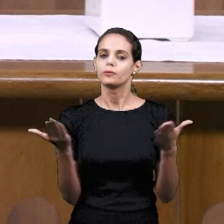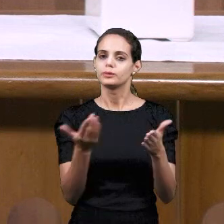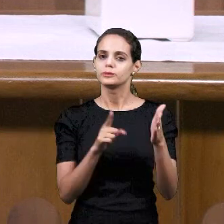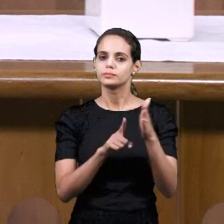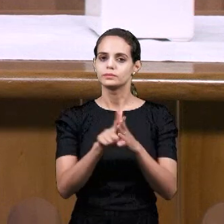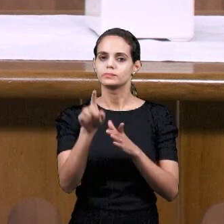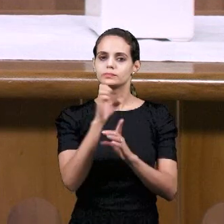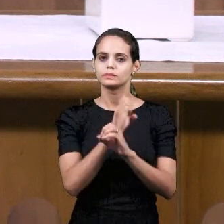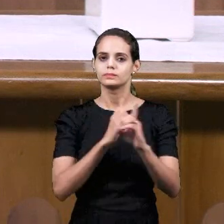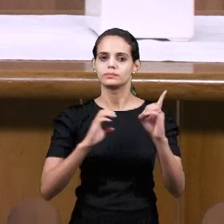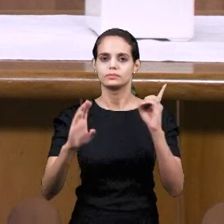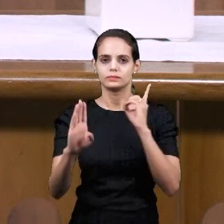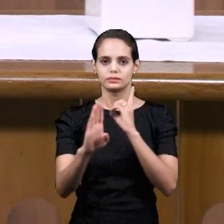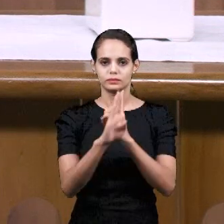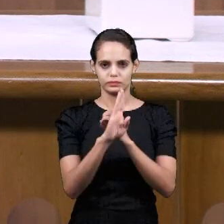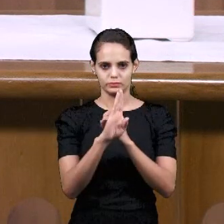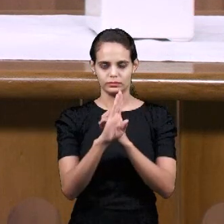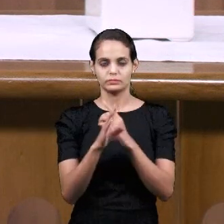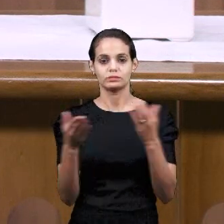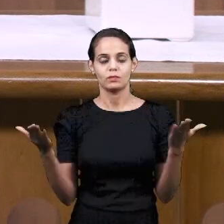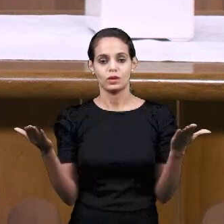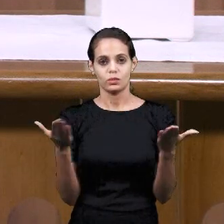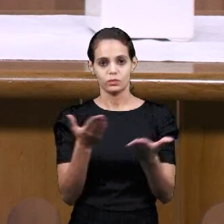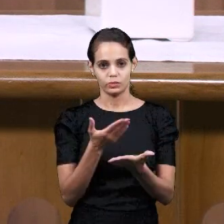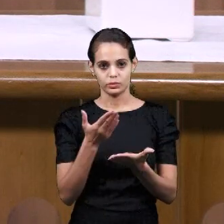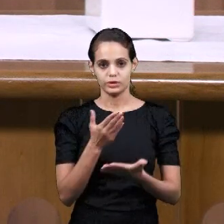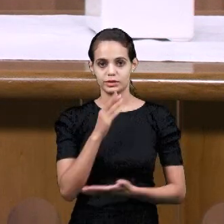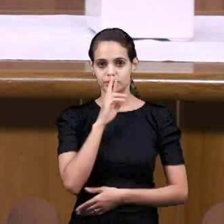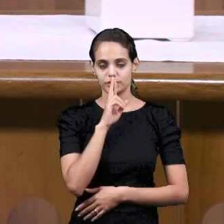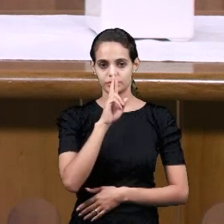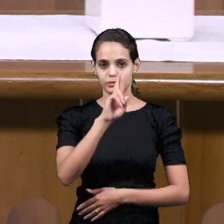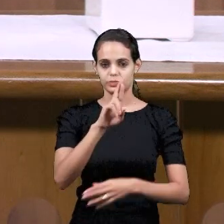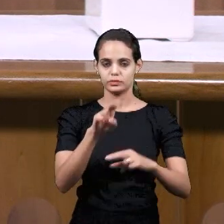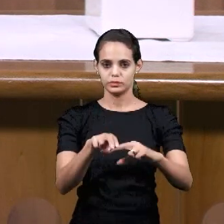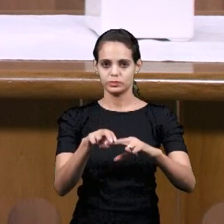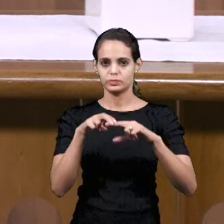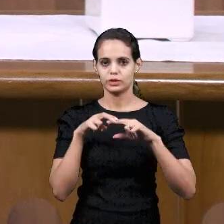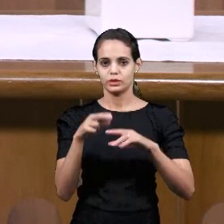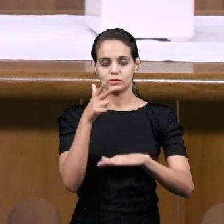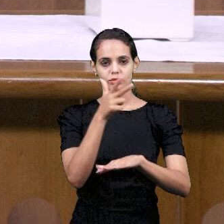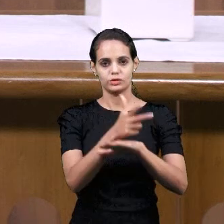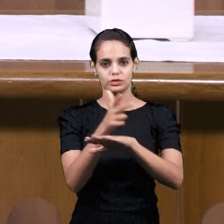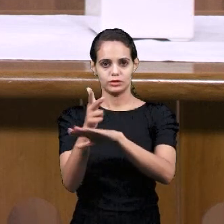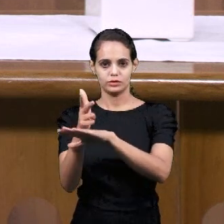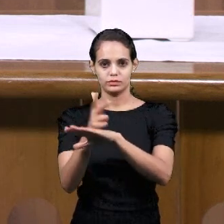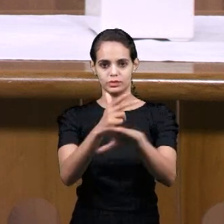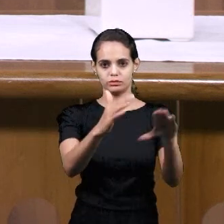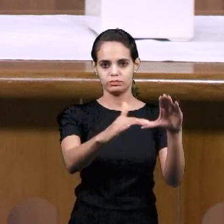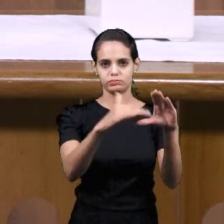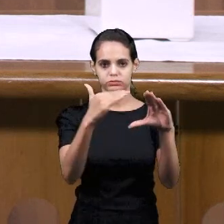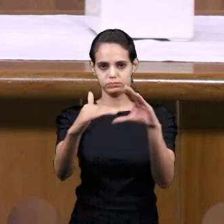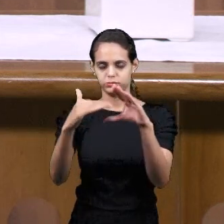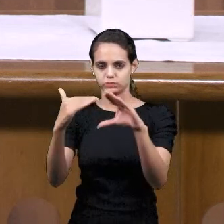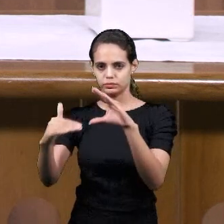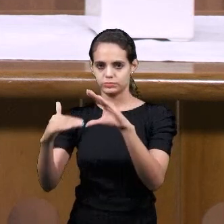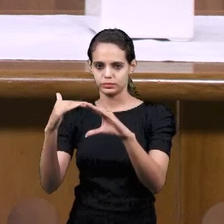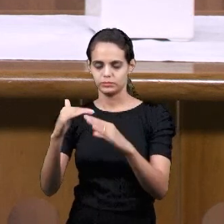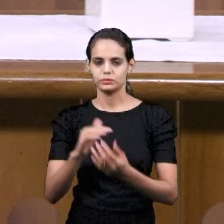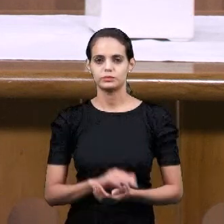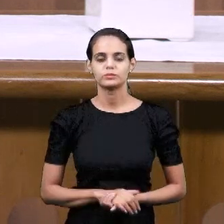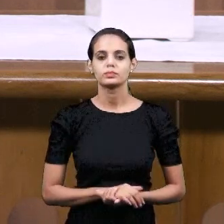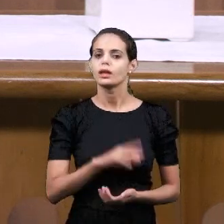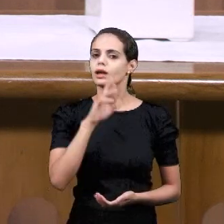sont répondues à travers des vidéos qui nous ont été envoyées avec des réponses de nos frères et sœurs, si bien des jeunes comme des